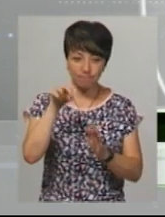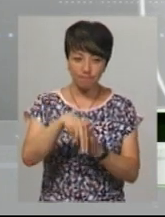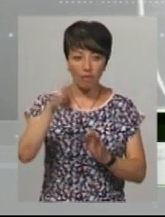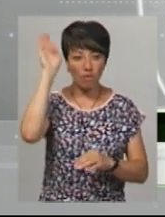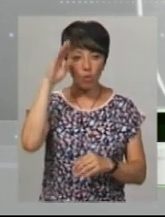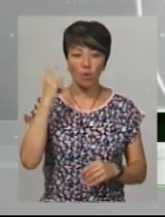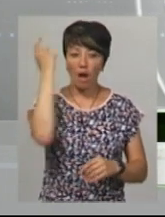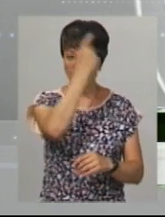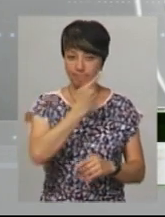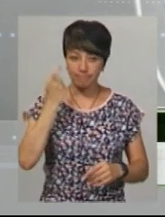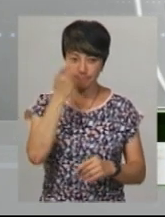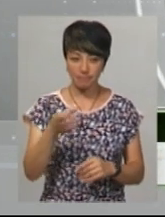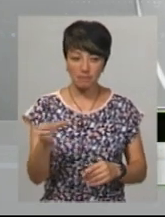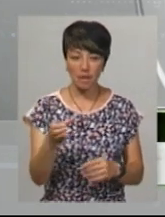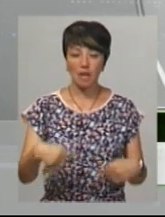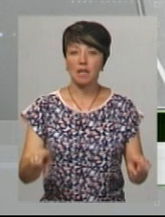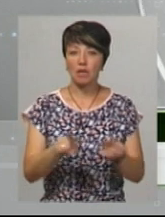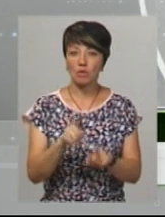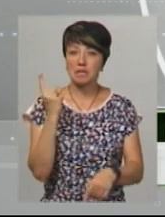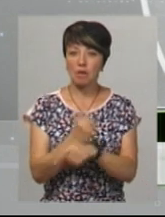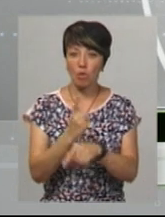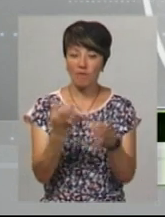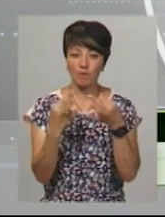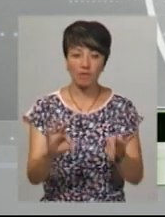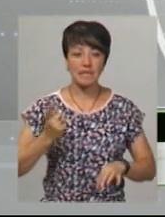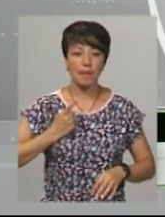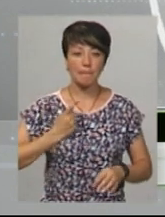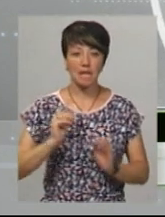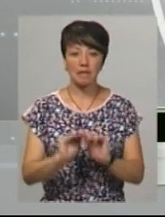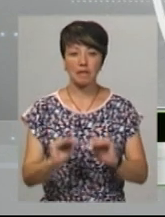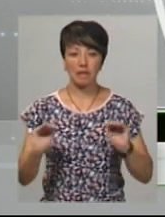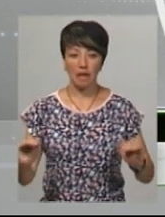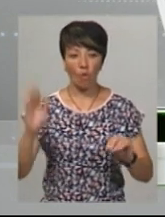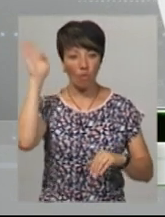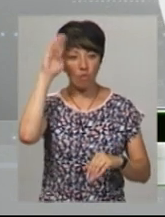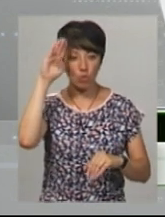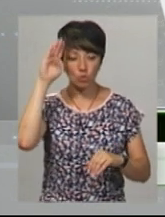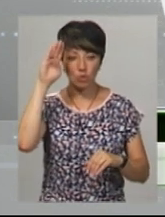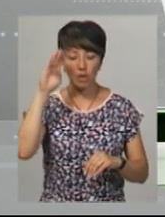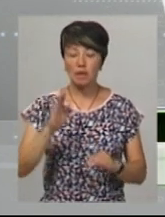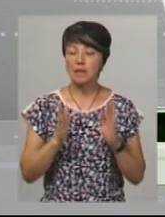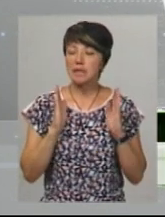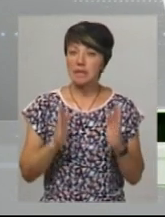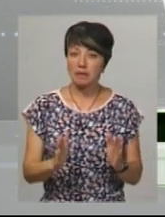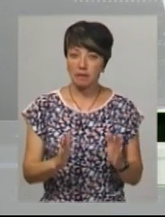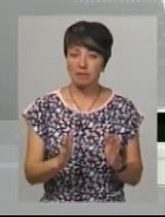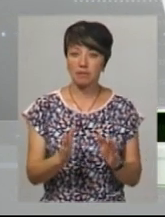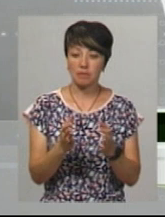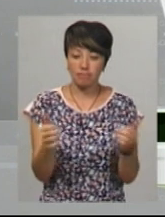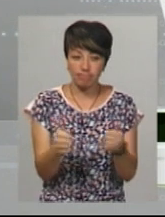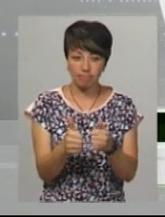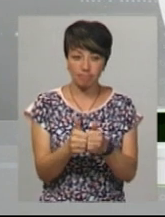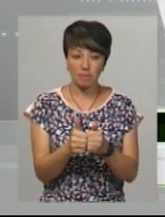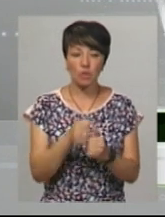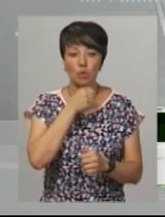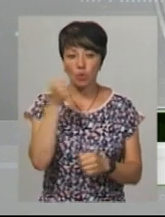стані алкогольного сп'яніння. Заборонено відпускати самих дітей у воду, тобто їм можна лише у супроводі з дорослими.